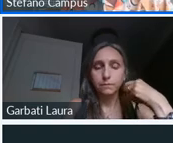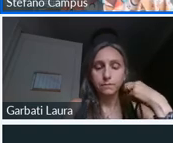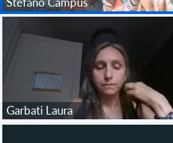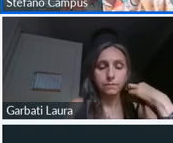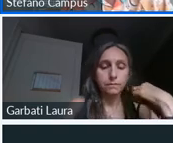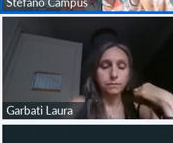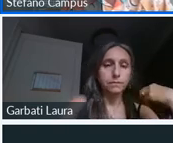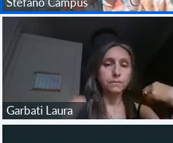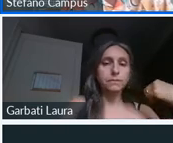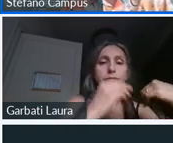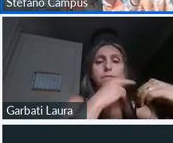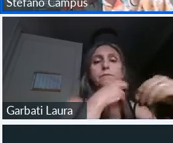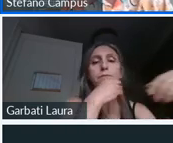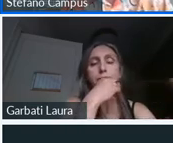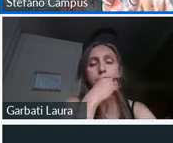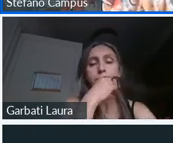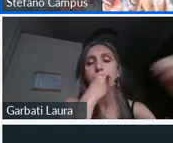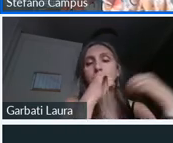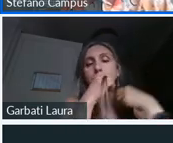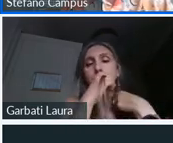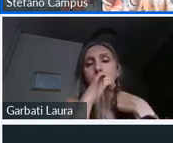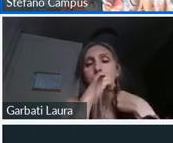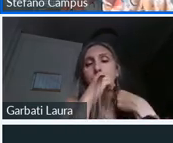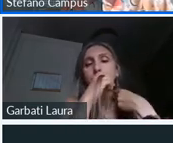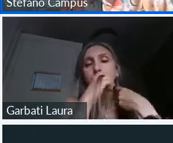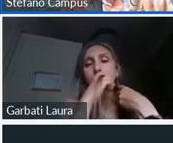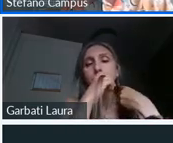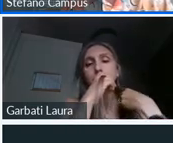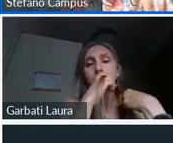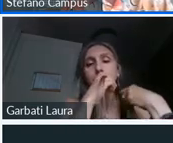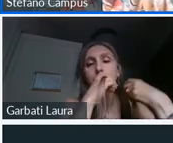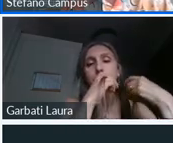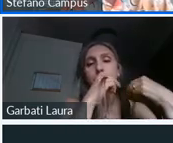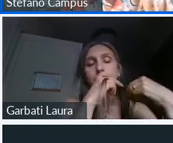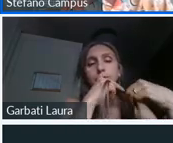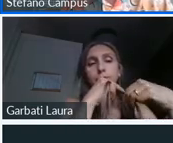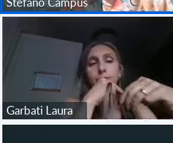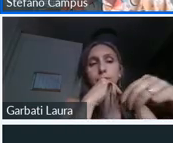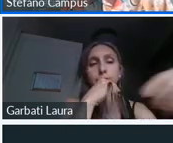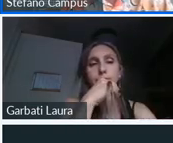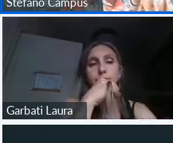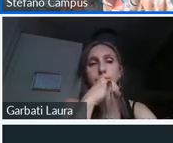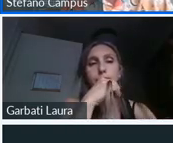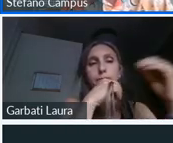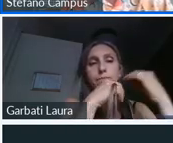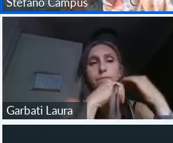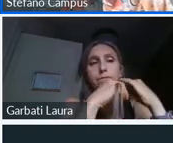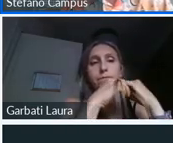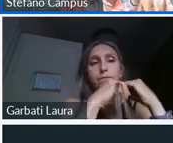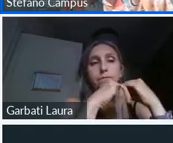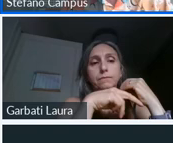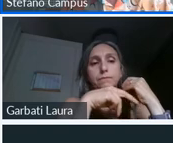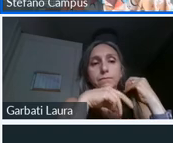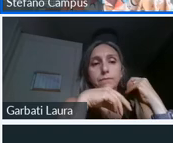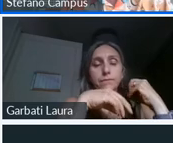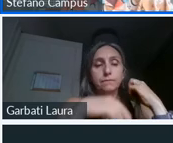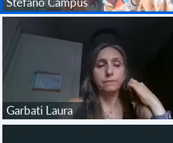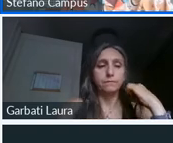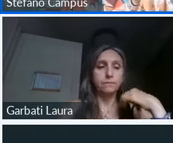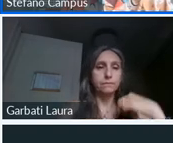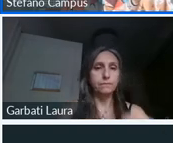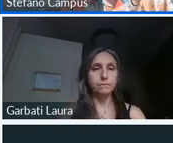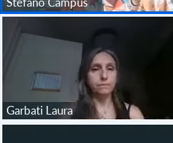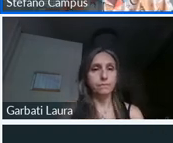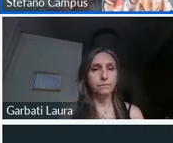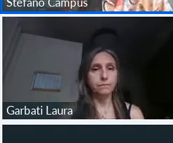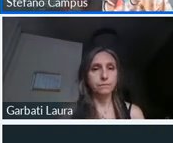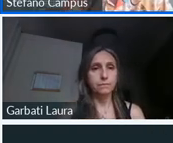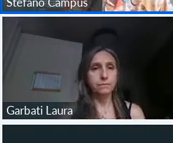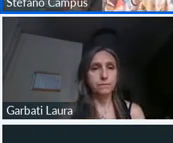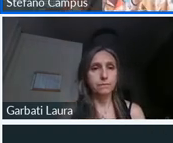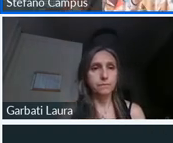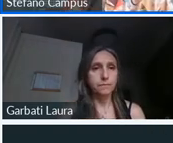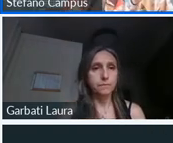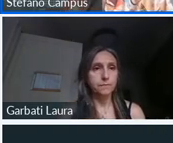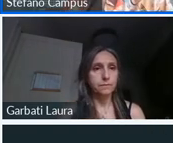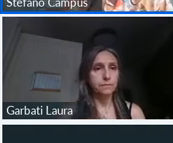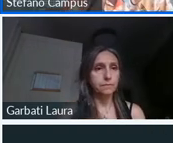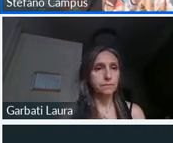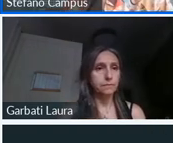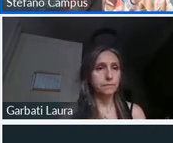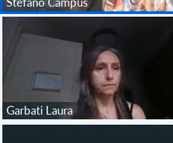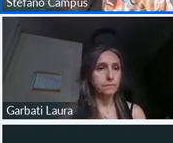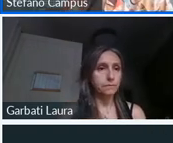riferita, cioè quello, l'ambito del software, e l'ambito degli open data, con degli articoli specifici.